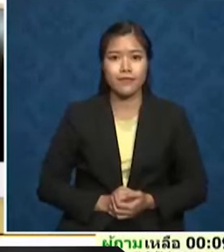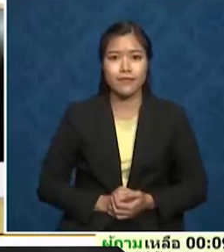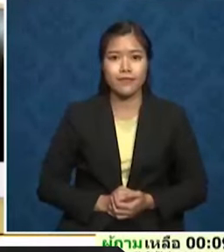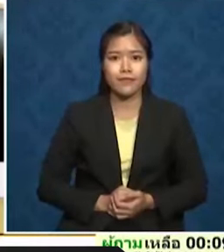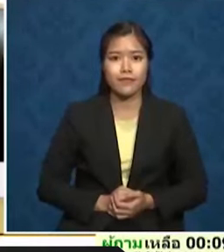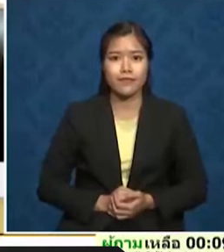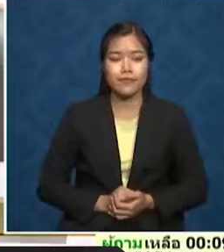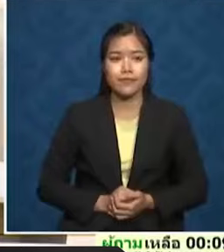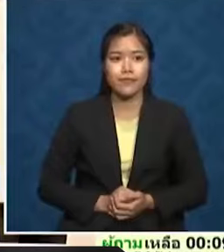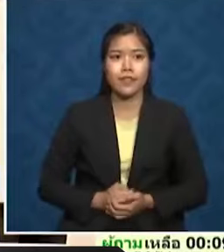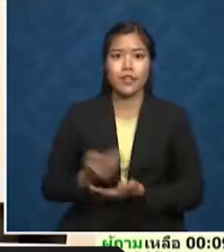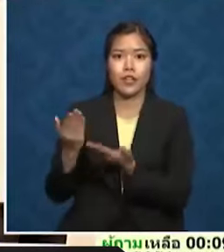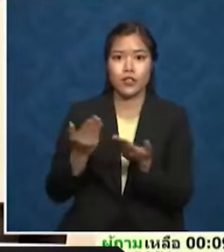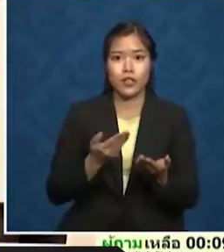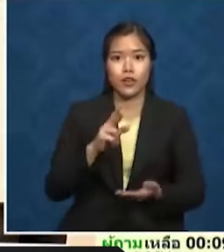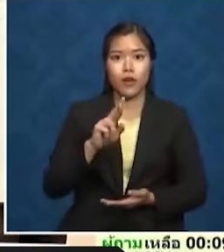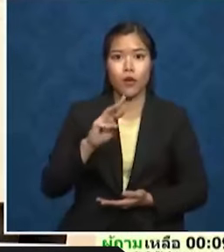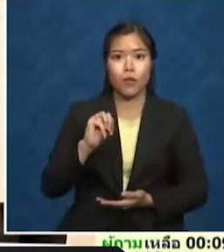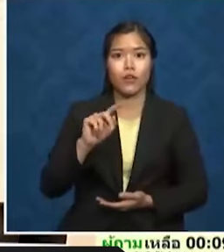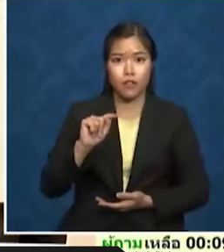ครับขอเชิญท่านรัฐมนตรีครับ